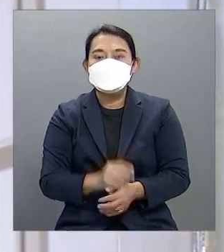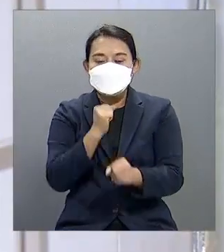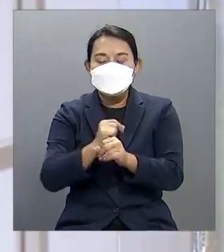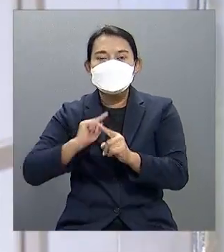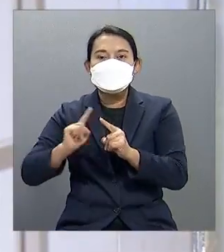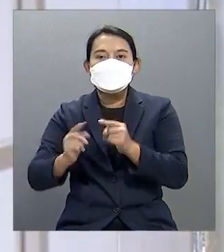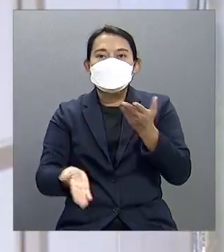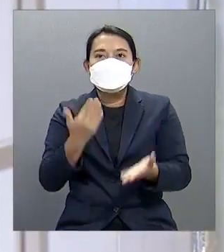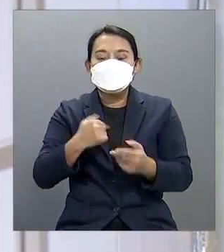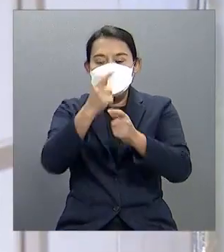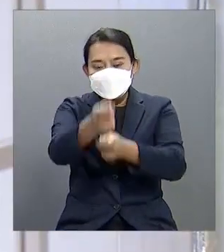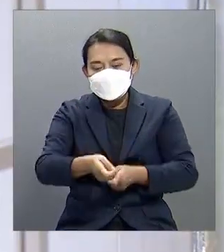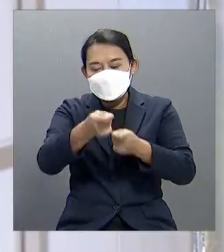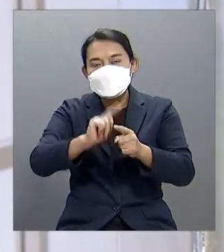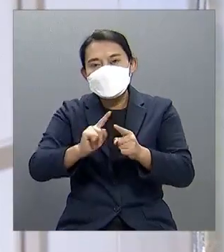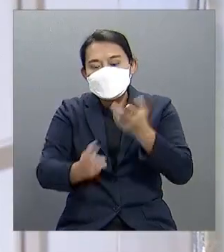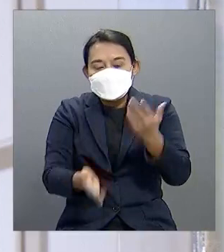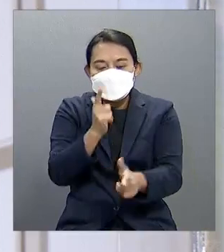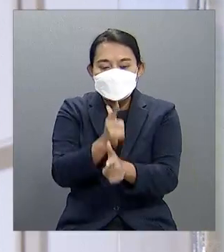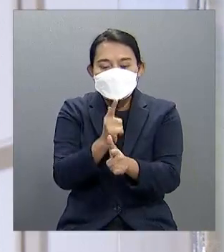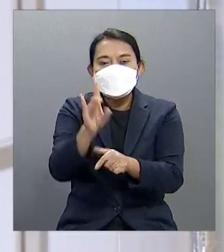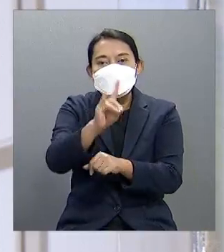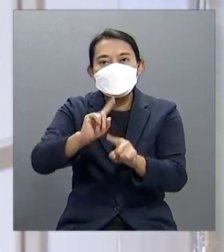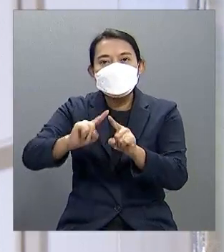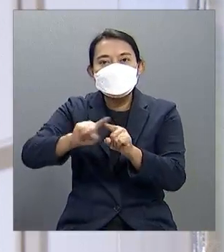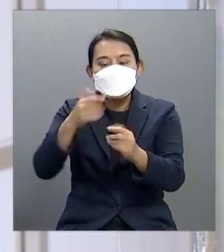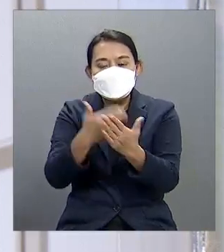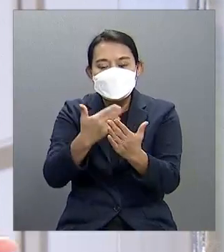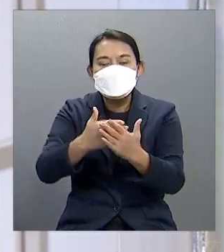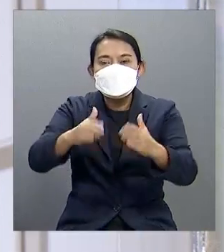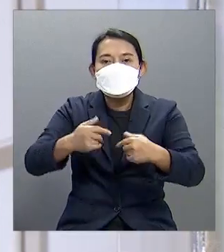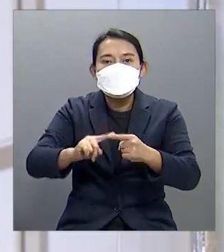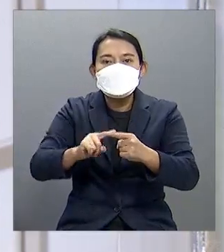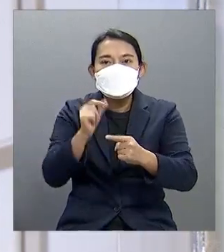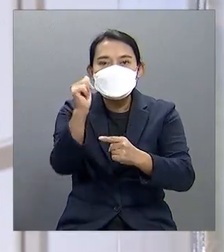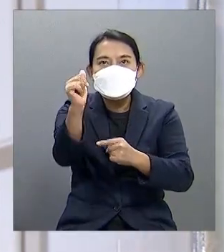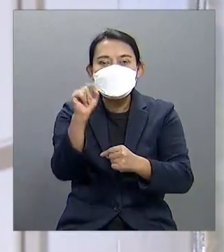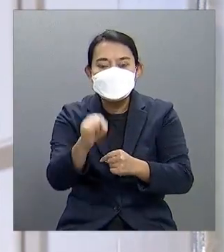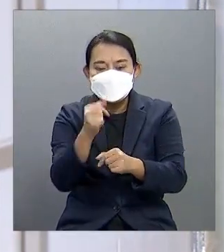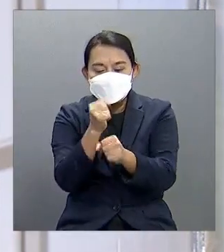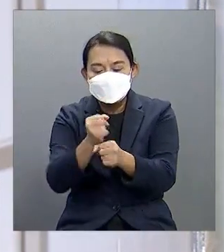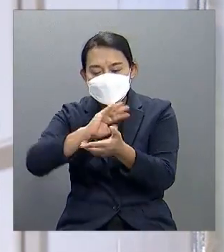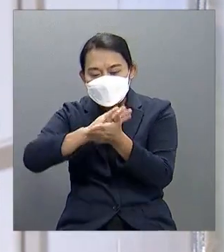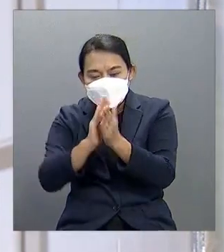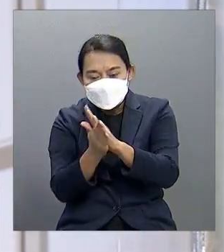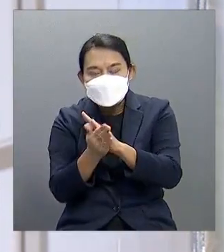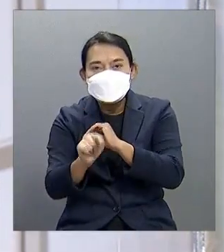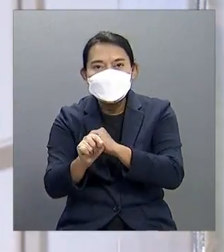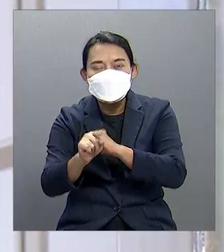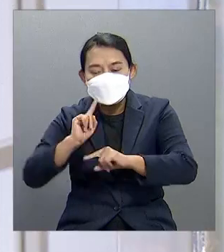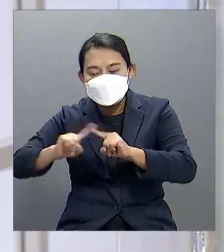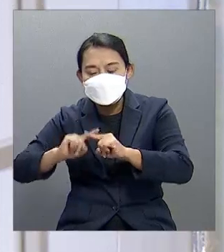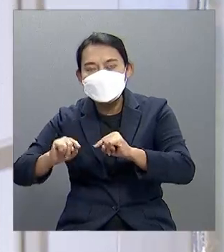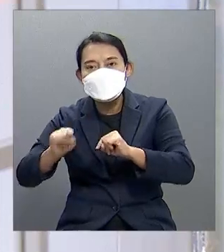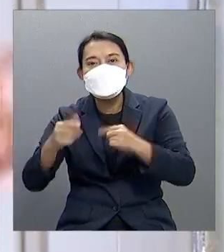ตว์เลี้ยงสัตว์เนี่ยคือเลี้ยงอย่างเดียวก็ได้รายได้ส่วนนึงใช่มั้ยครับจะดีขึ้นถ้าเรารู้จักแปรรูปนะฮะคือทำให้มันหลายมิติเข้าในสิ่งที่เราท